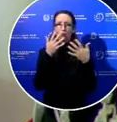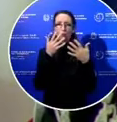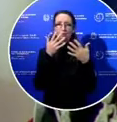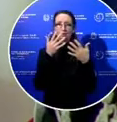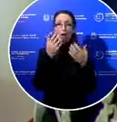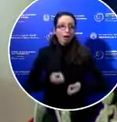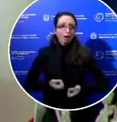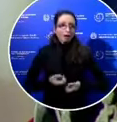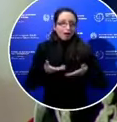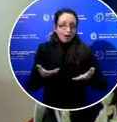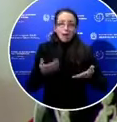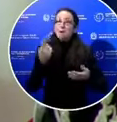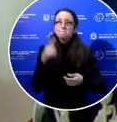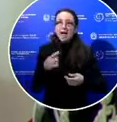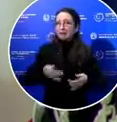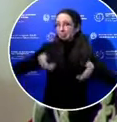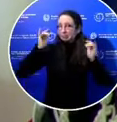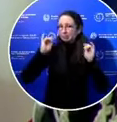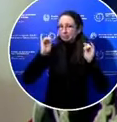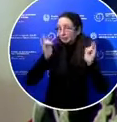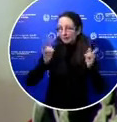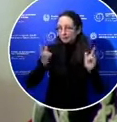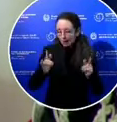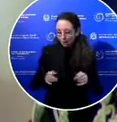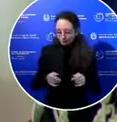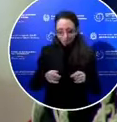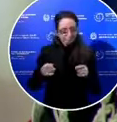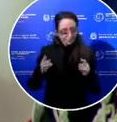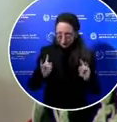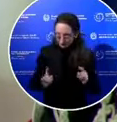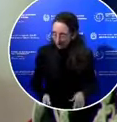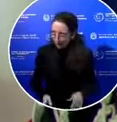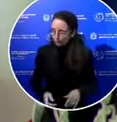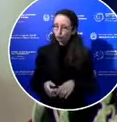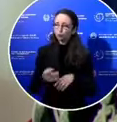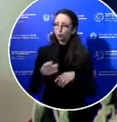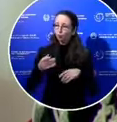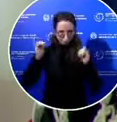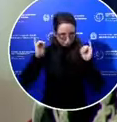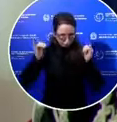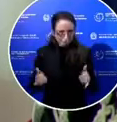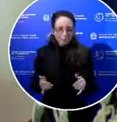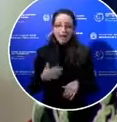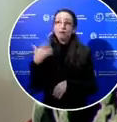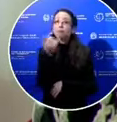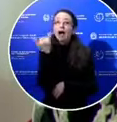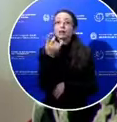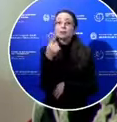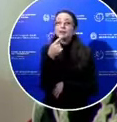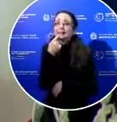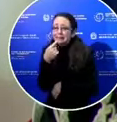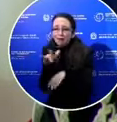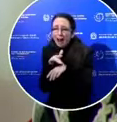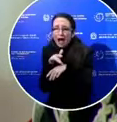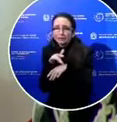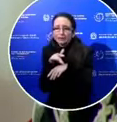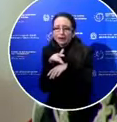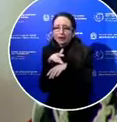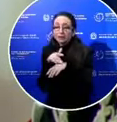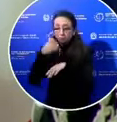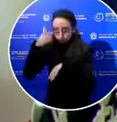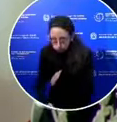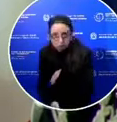serva per divertirsi, in cui è facile, soprattutto per i più fragili, sprofondare, rimanere